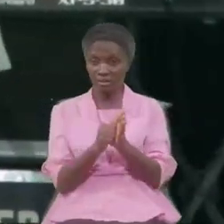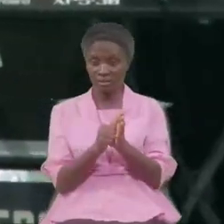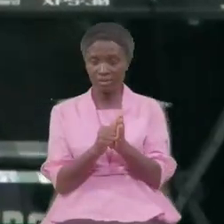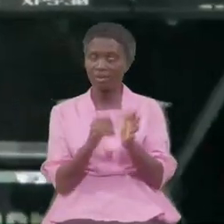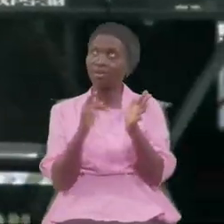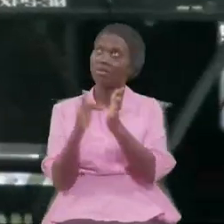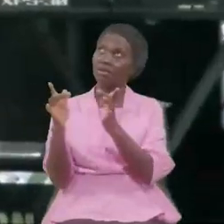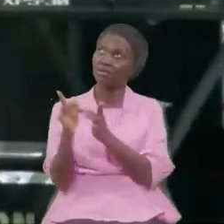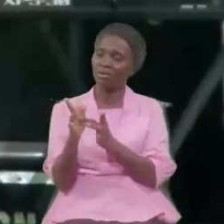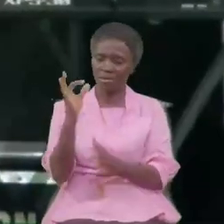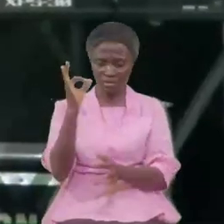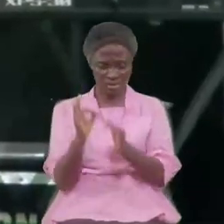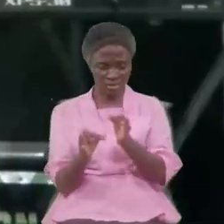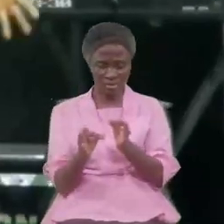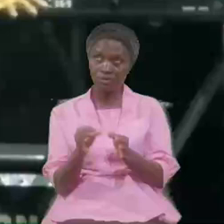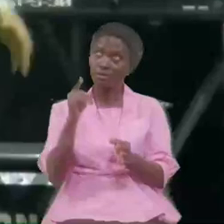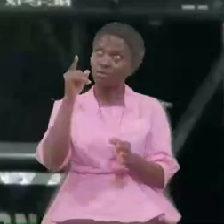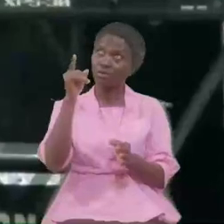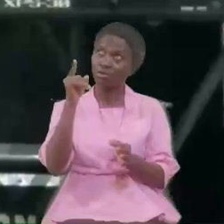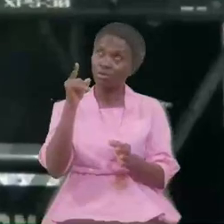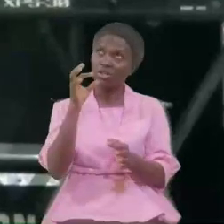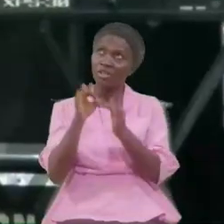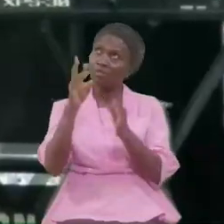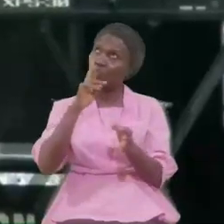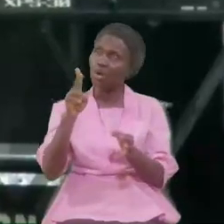L'un d'eux a dit, Jésus,